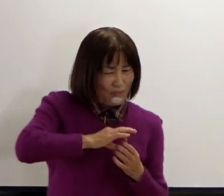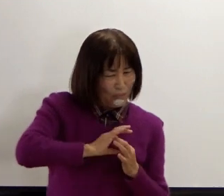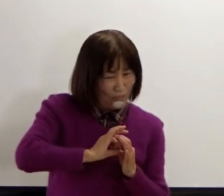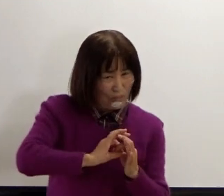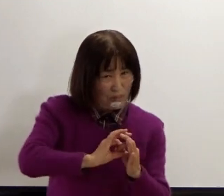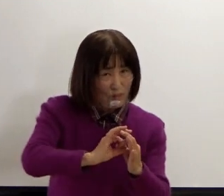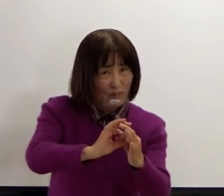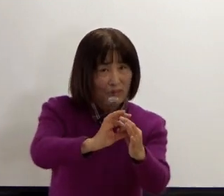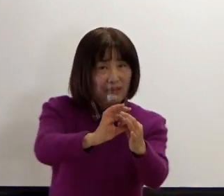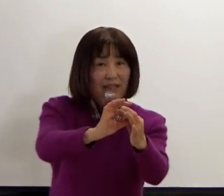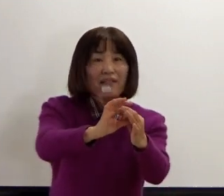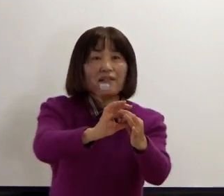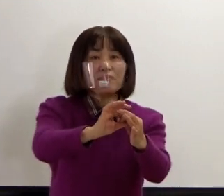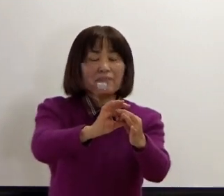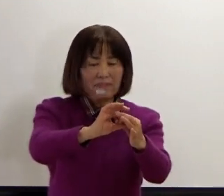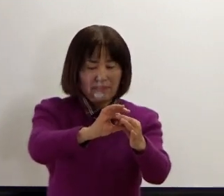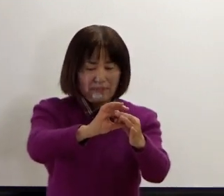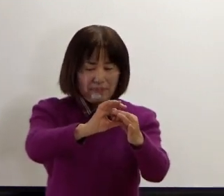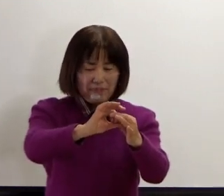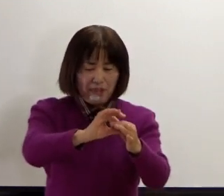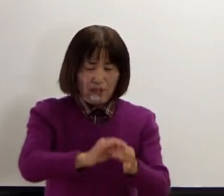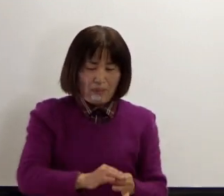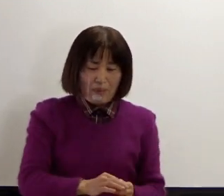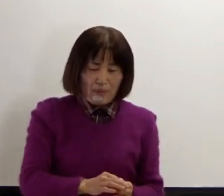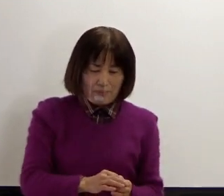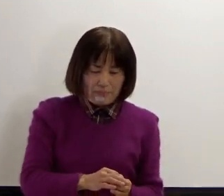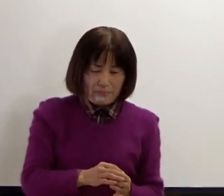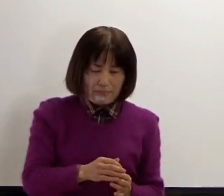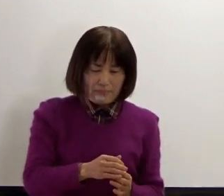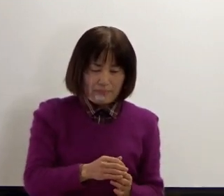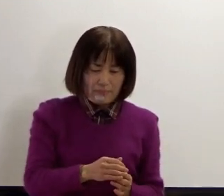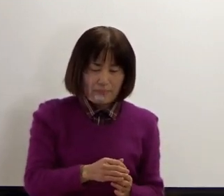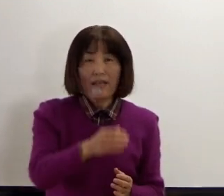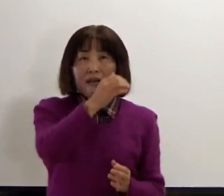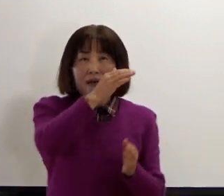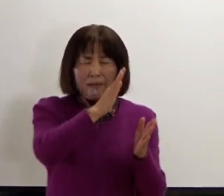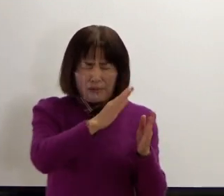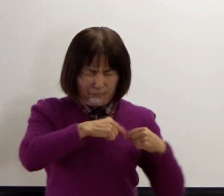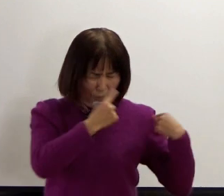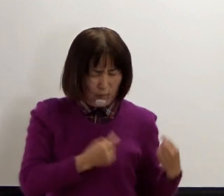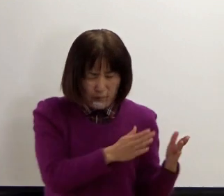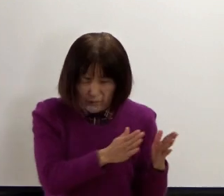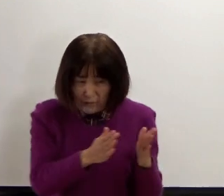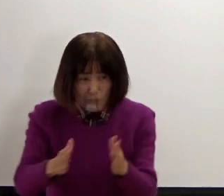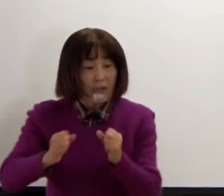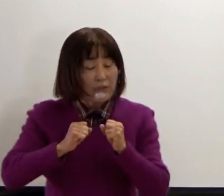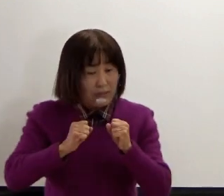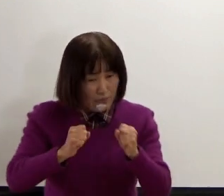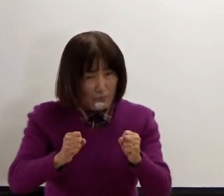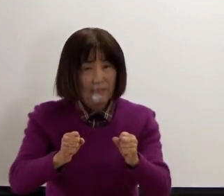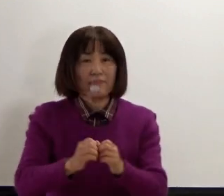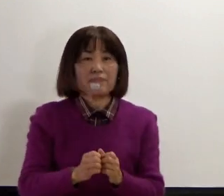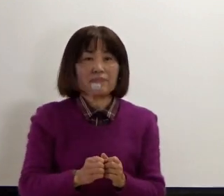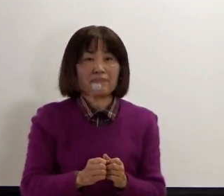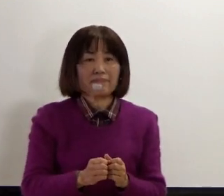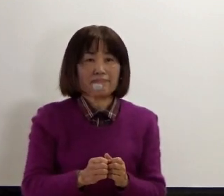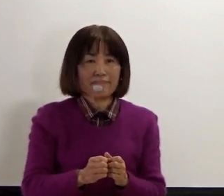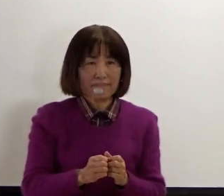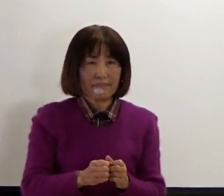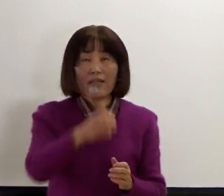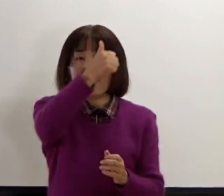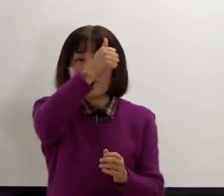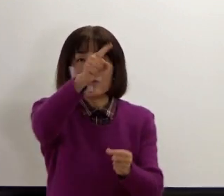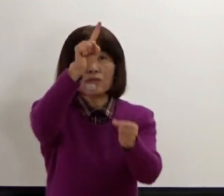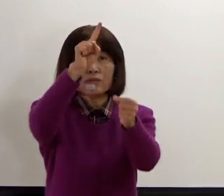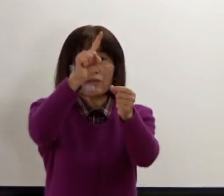人の分別を持たせ、準備のできた民を主のために用意すると、主のために人々を整える仕事をする、